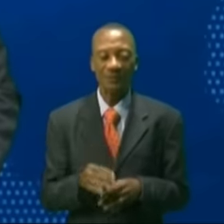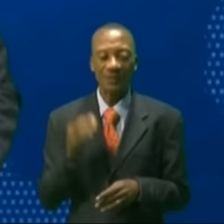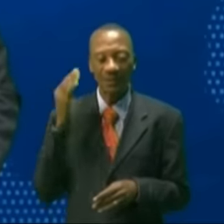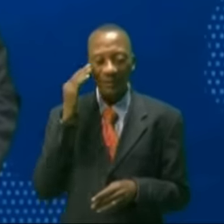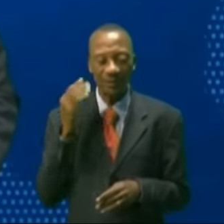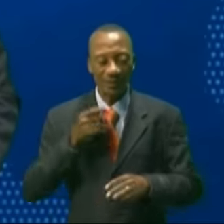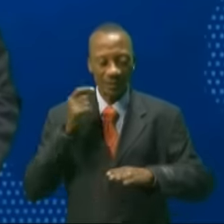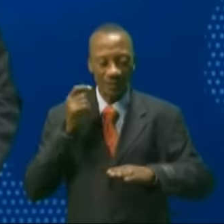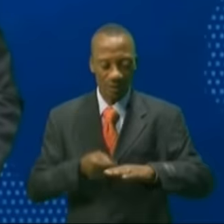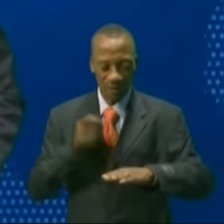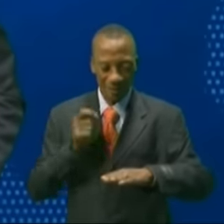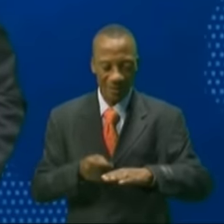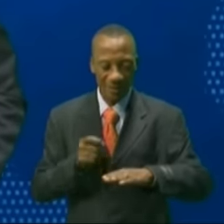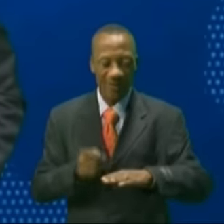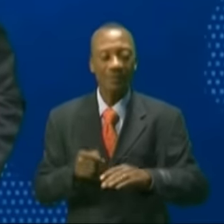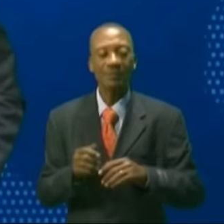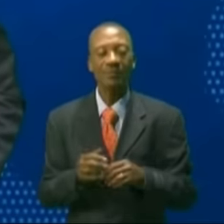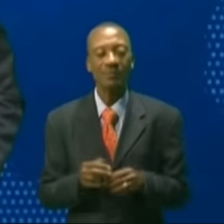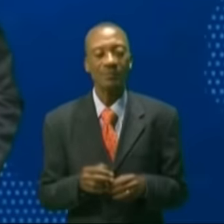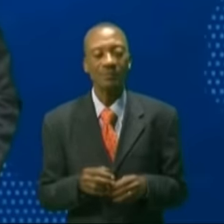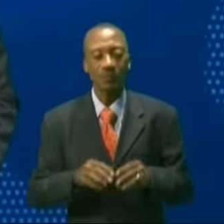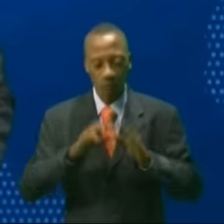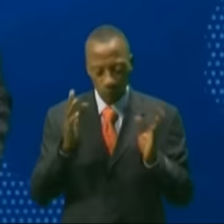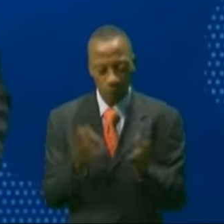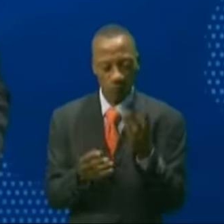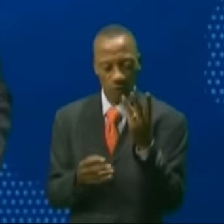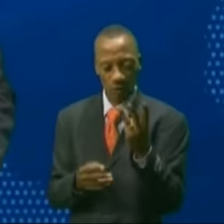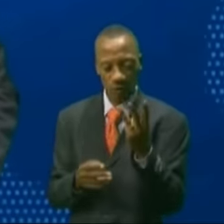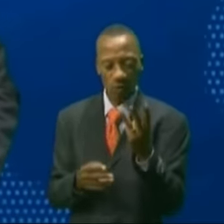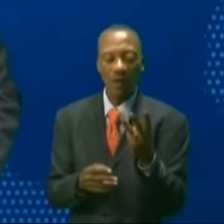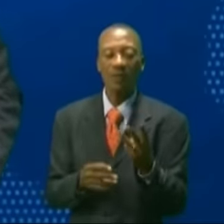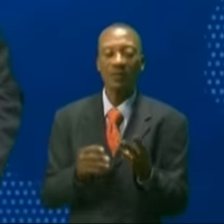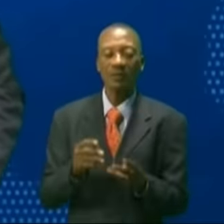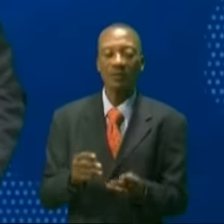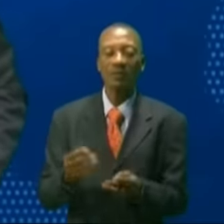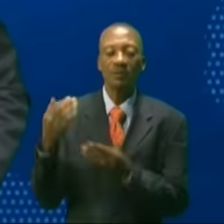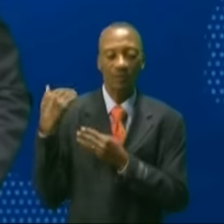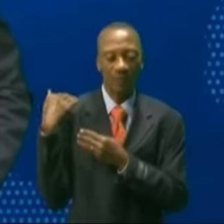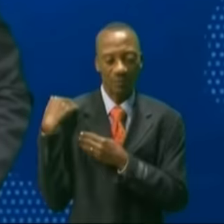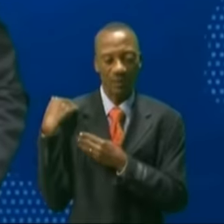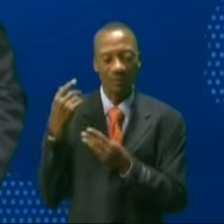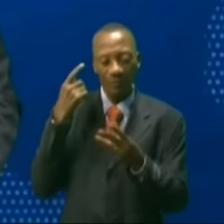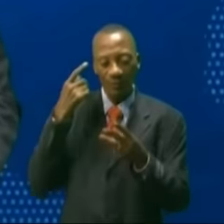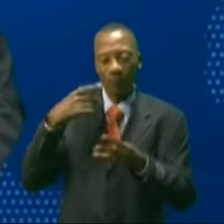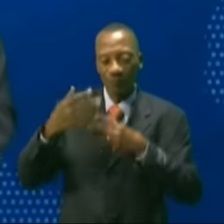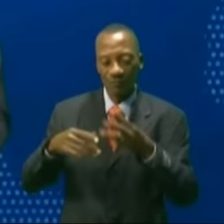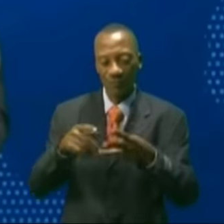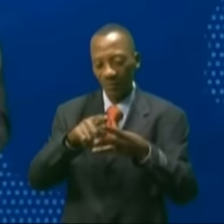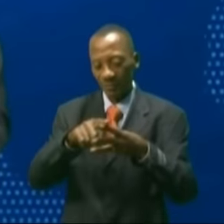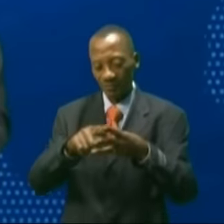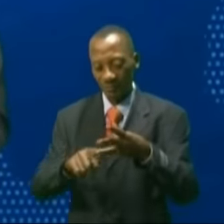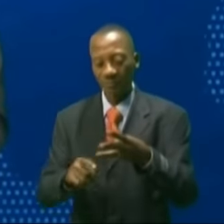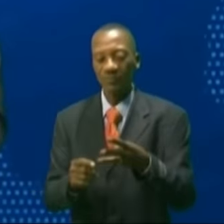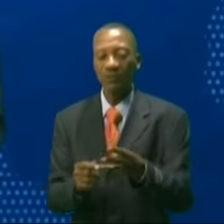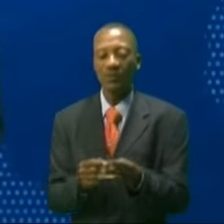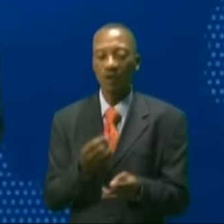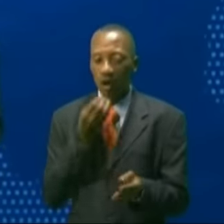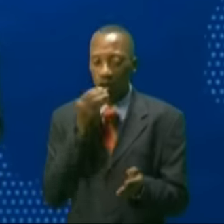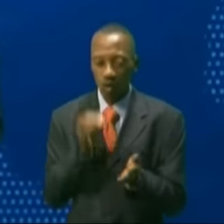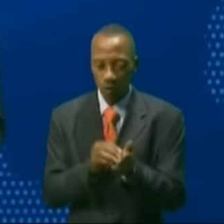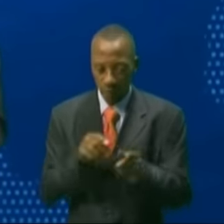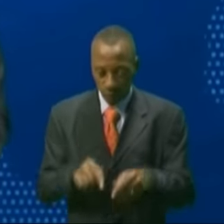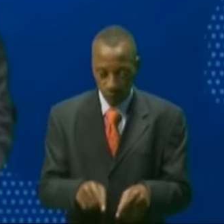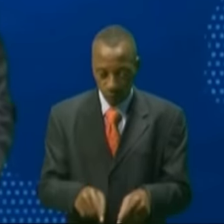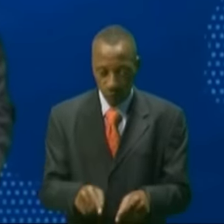Justice et garde des Sceaux, sont chargés, chacun en ce qui les concerne, de l'exécution de la présente ordonnance qui sort